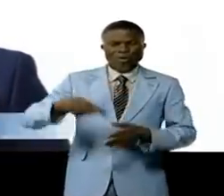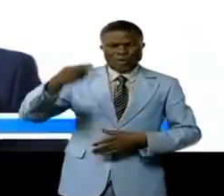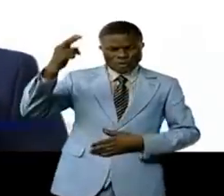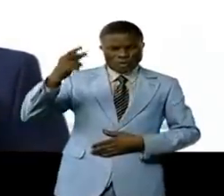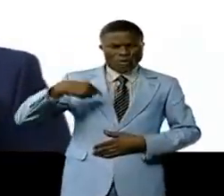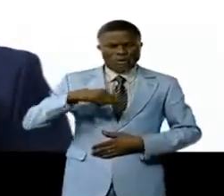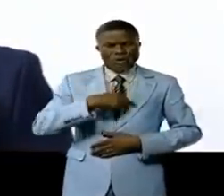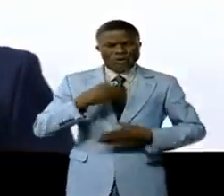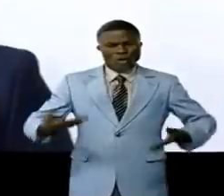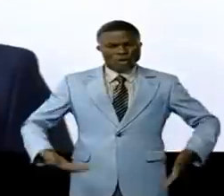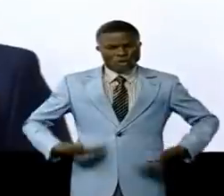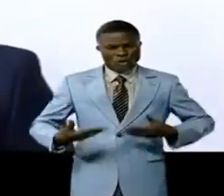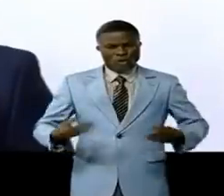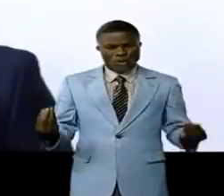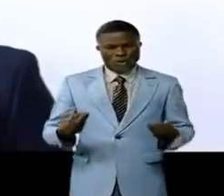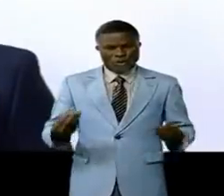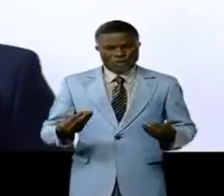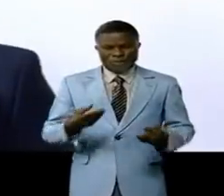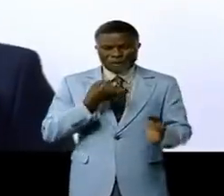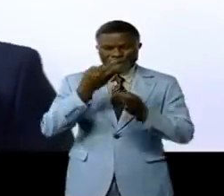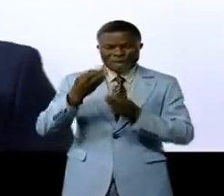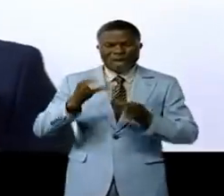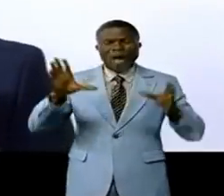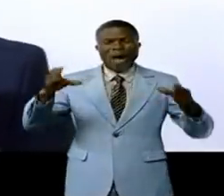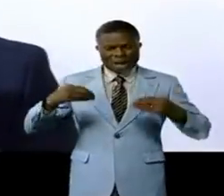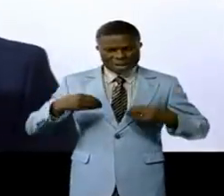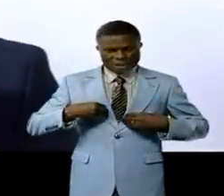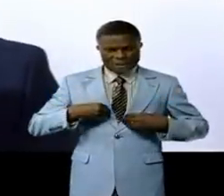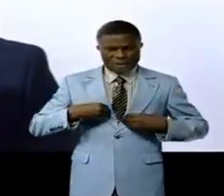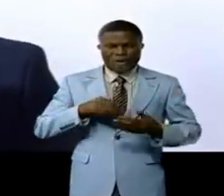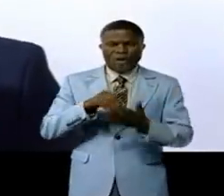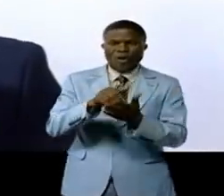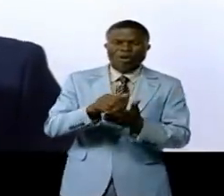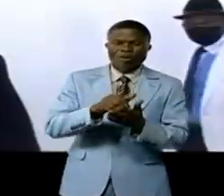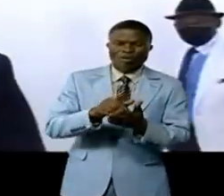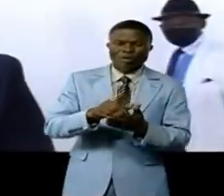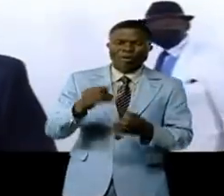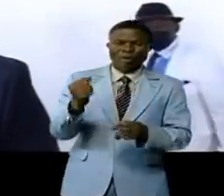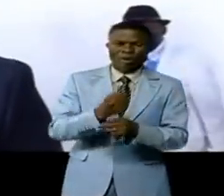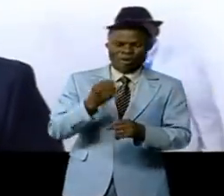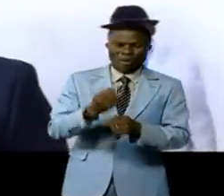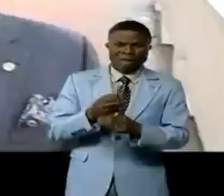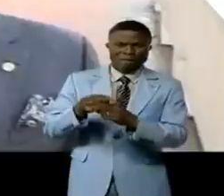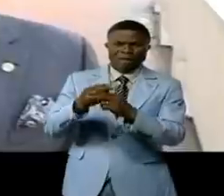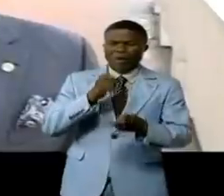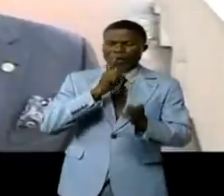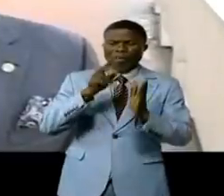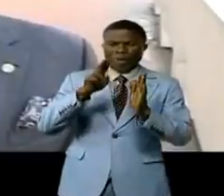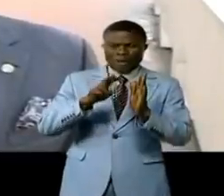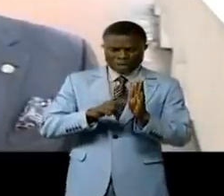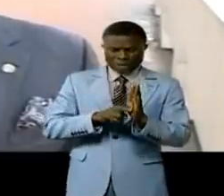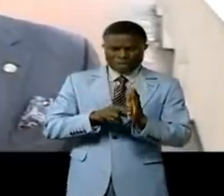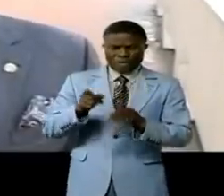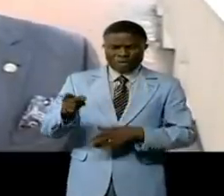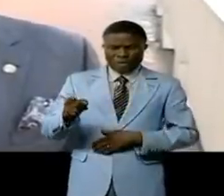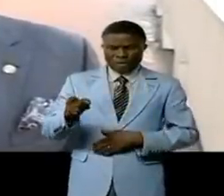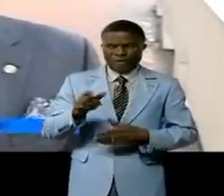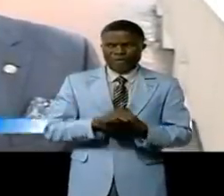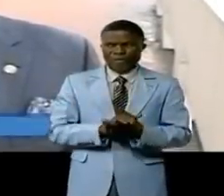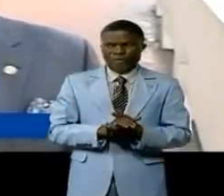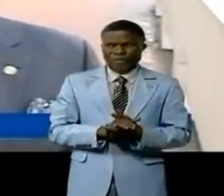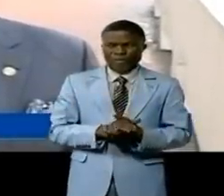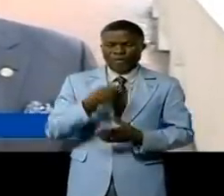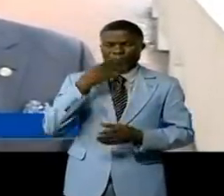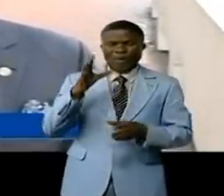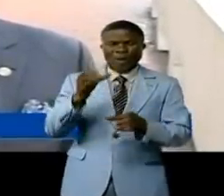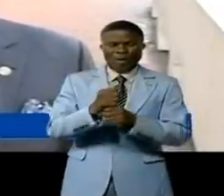nous sommes contents parce qu'il a clairement reconnu la faiblesse par rapport au contrôle parlementaire. Le discours équilibré,